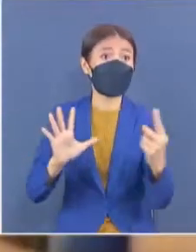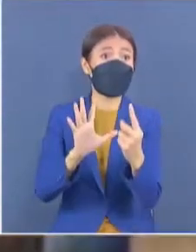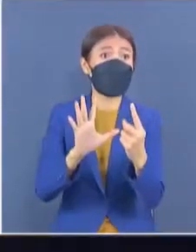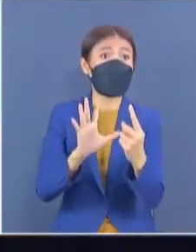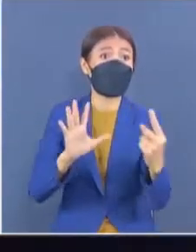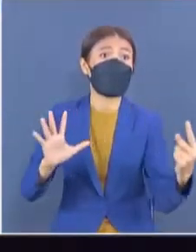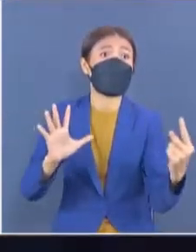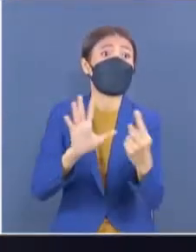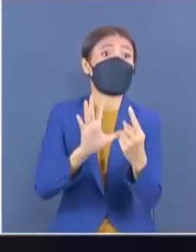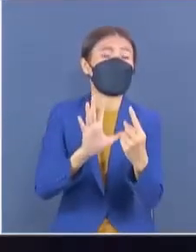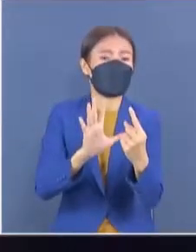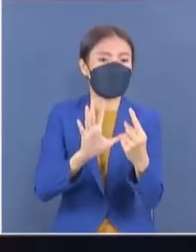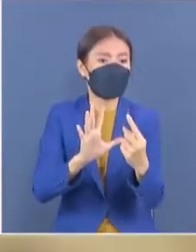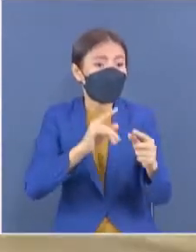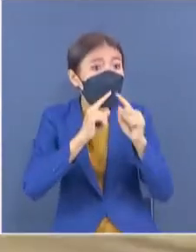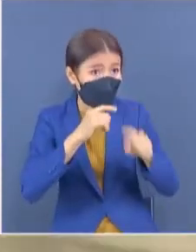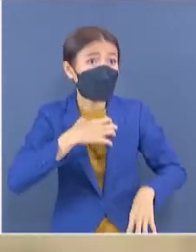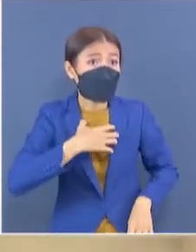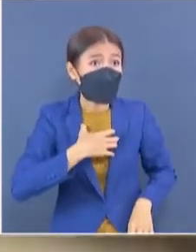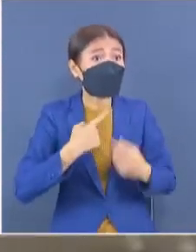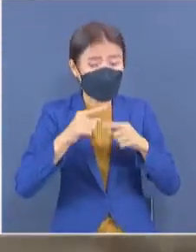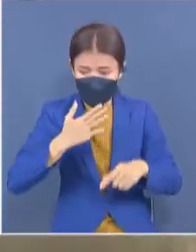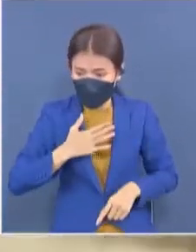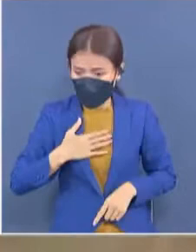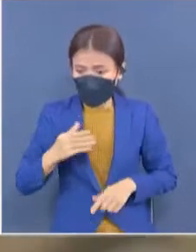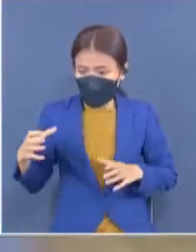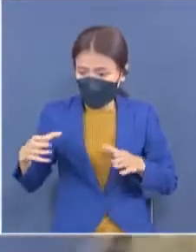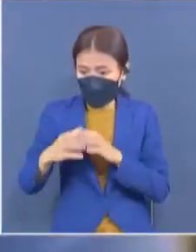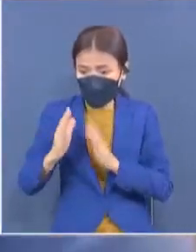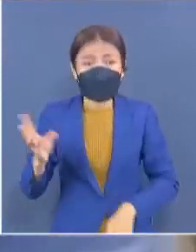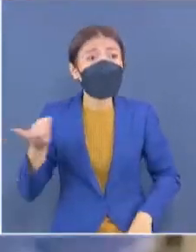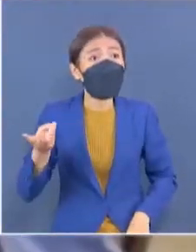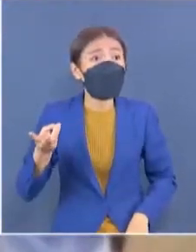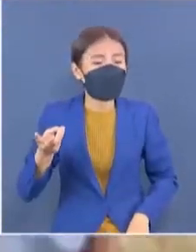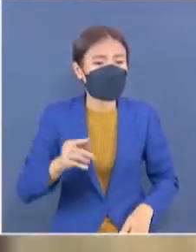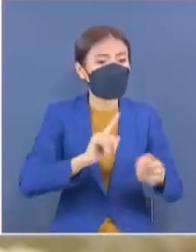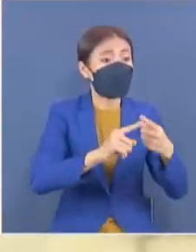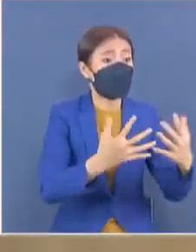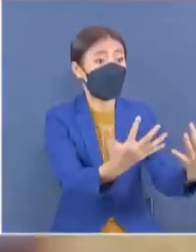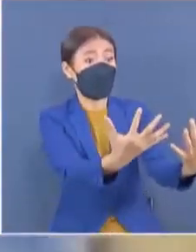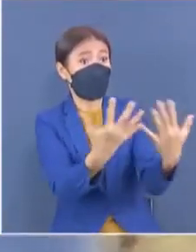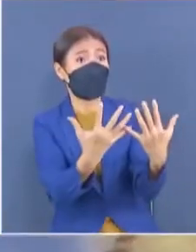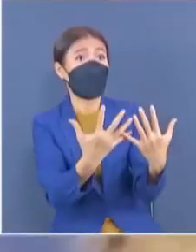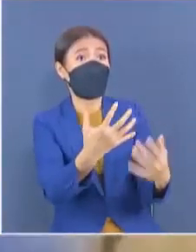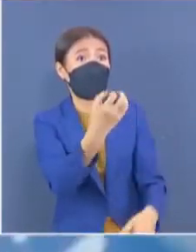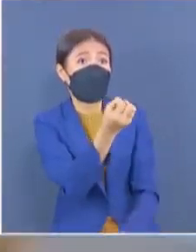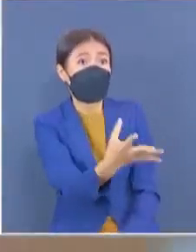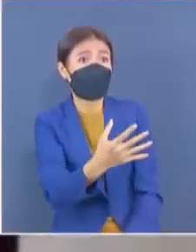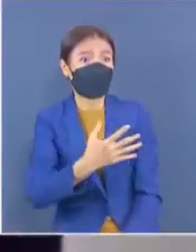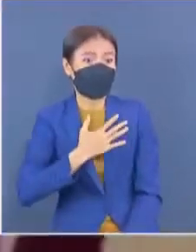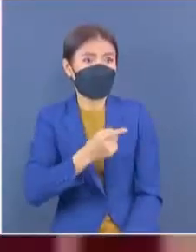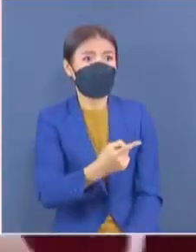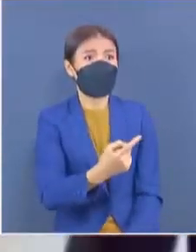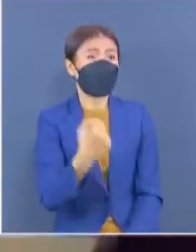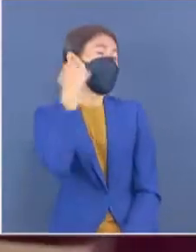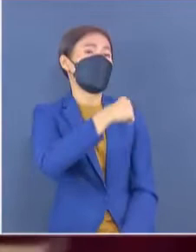กรณีไปตามพวกมาเป็น10พวกตนมาน้อยกว่าจึงเข้าไปเปิดก่อนซึ่งฝ่ายตนก็โดนอีกฝ่ายช